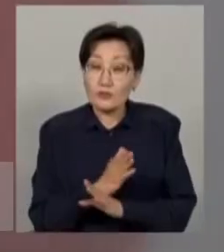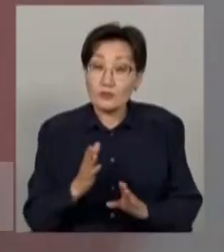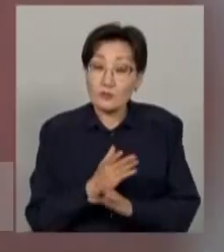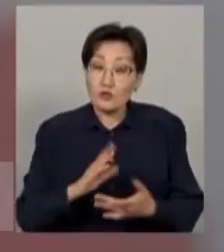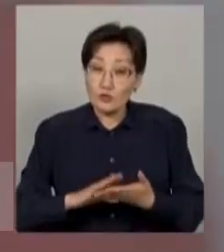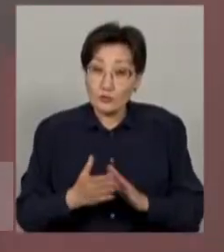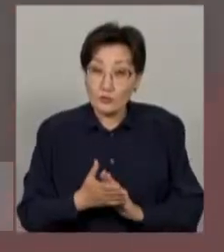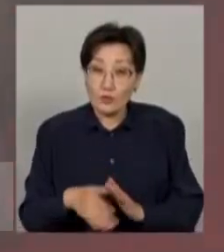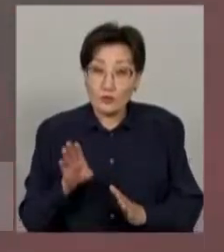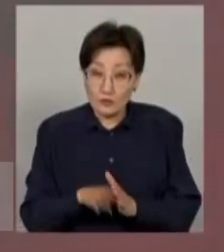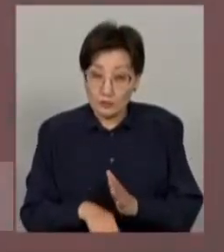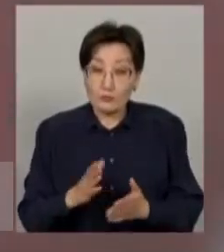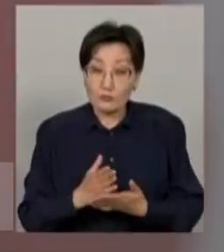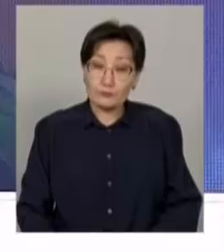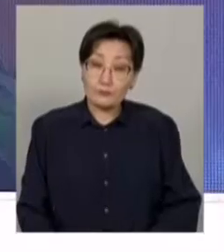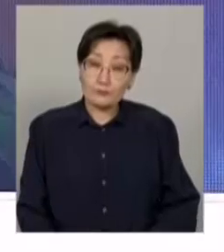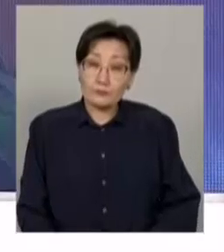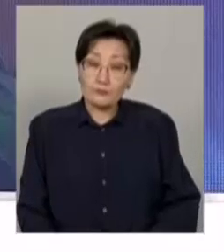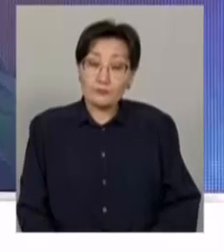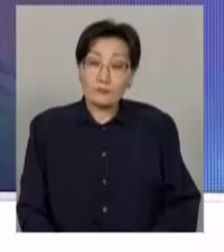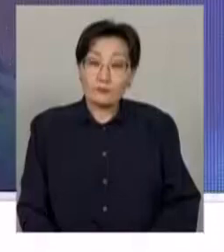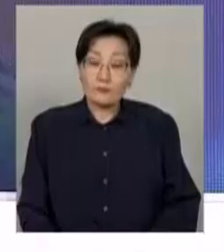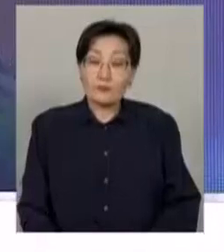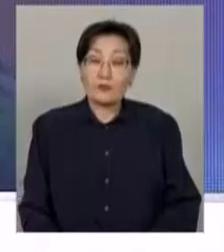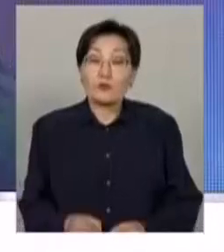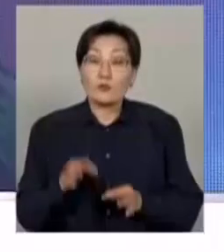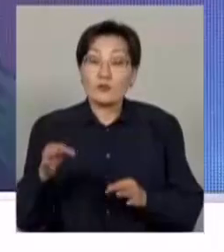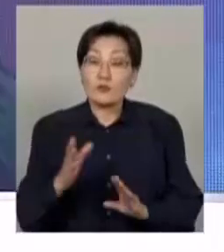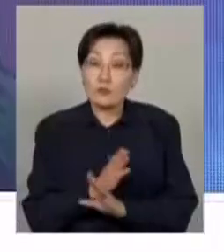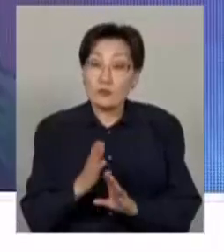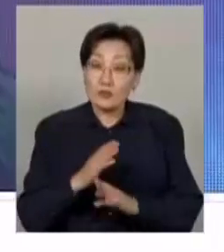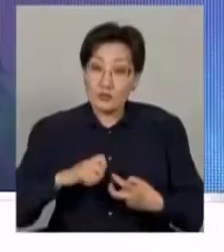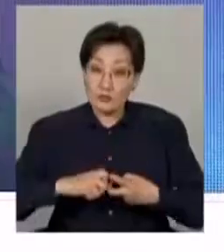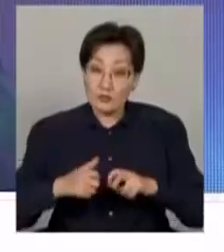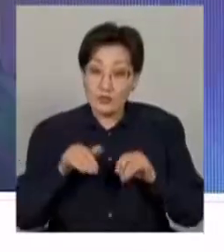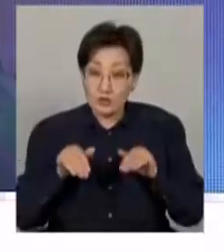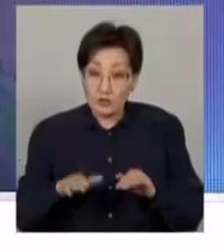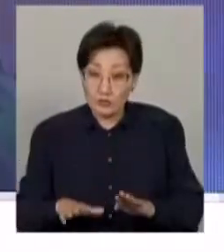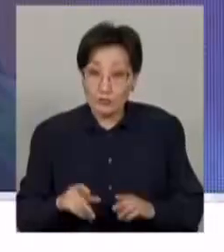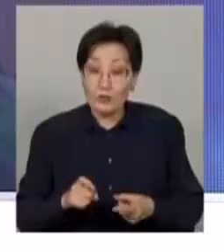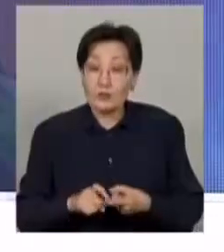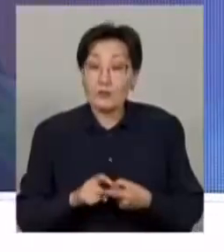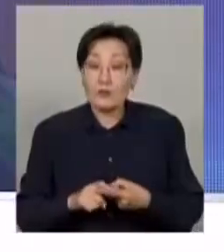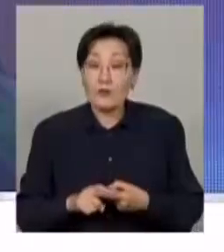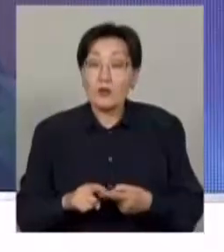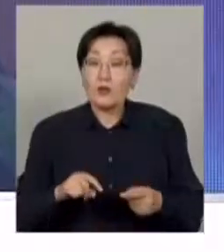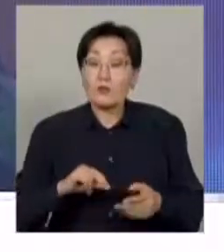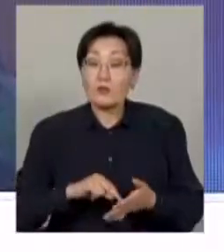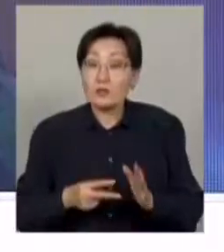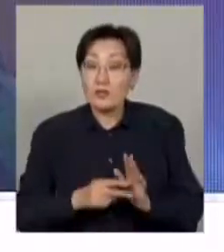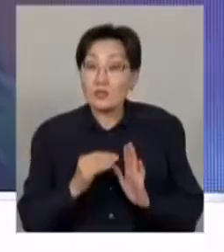Экологиялық ахуалды ушықтырып отыр. Өңірлердің экологиялық проблемаларын шешу бойынша жол картасын